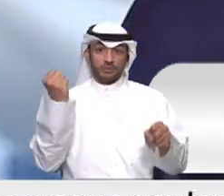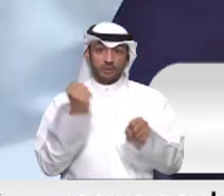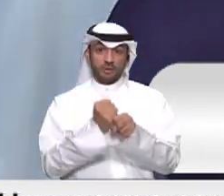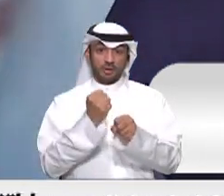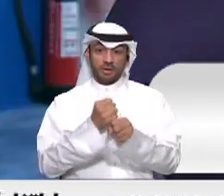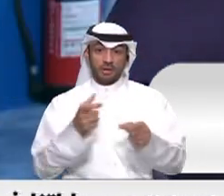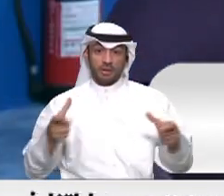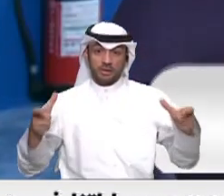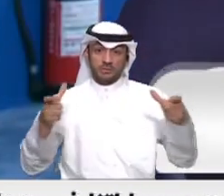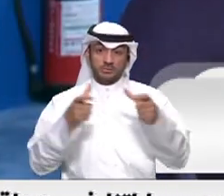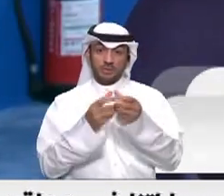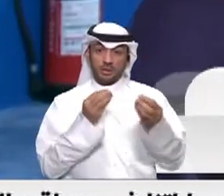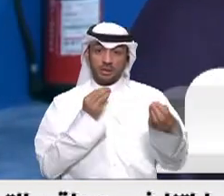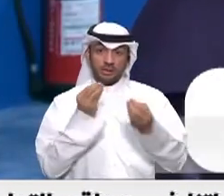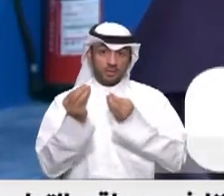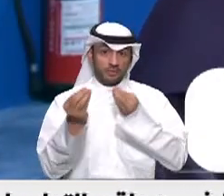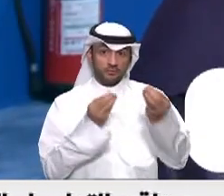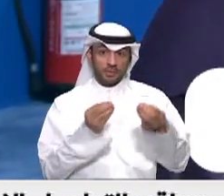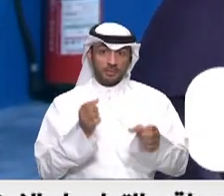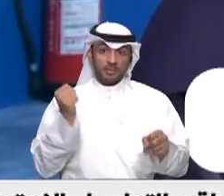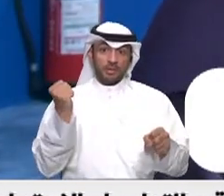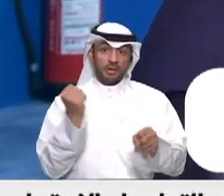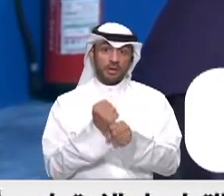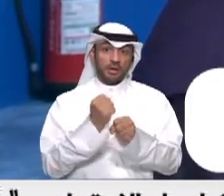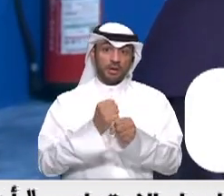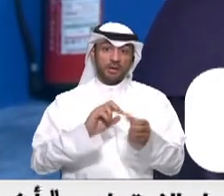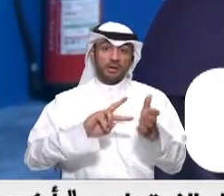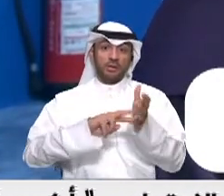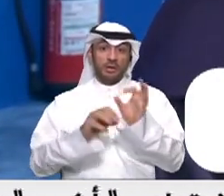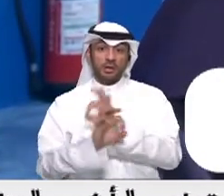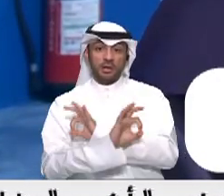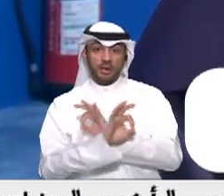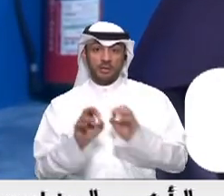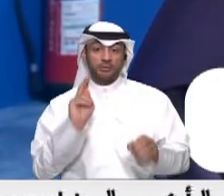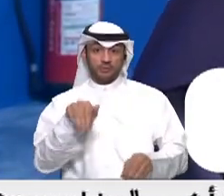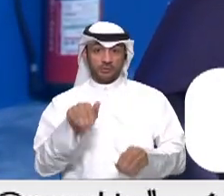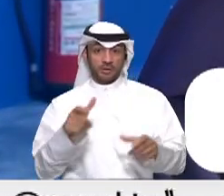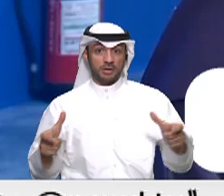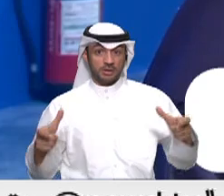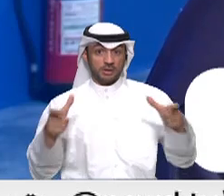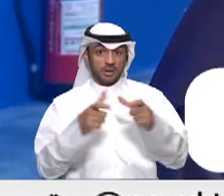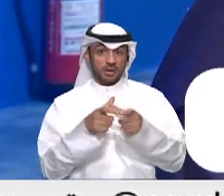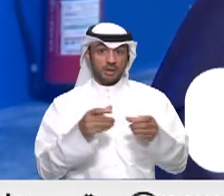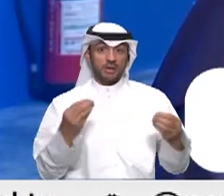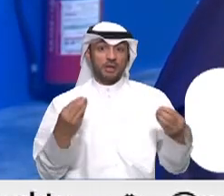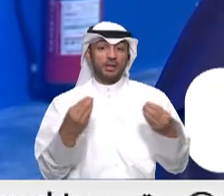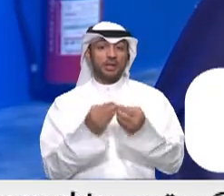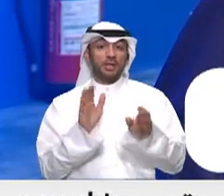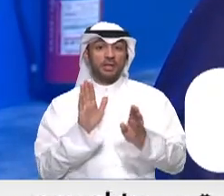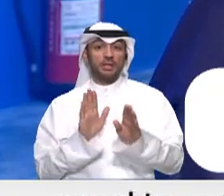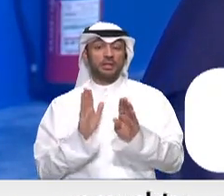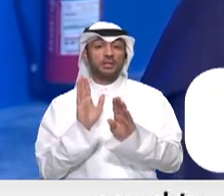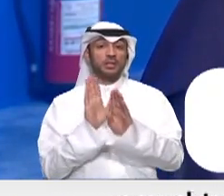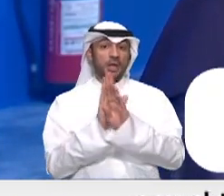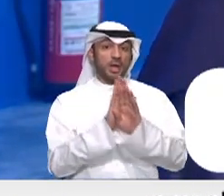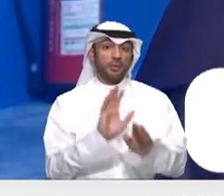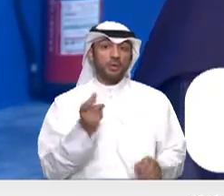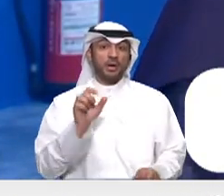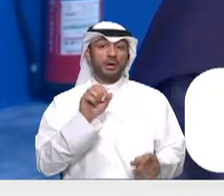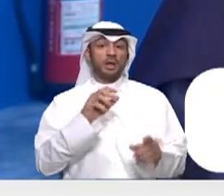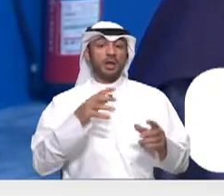والتحديات في مجال الخدمات اللوجستية. أهمية المنتدى تأتي من دوره في تعزيز التعاون بين القطاعين العام